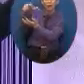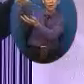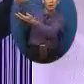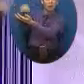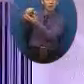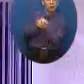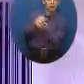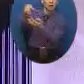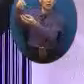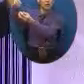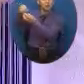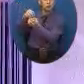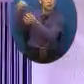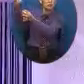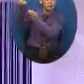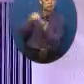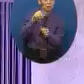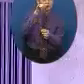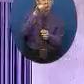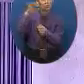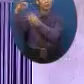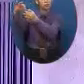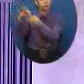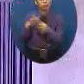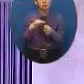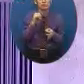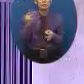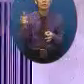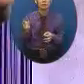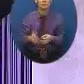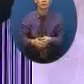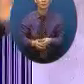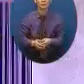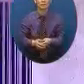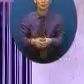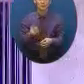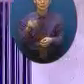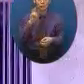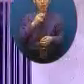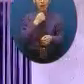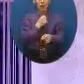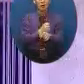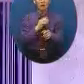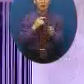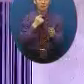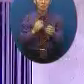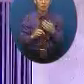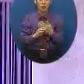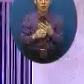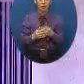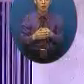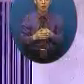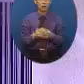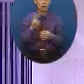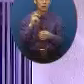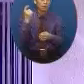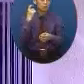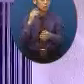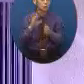이렇게 굉장히 다양한 영향관계가 있었다라는 것을 알 수 있고요. 재밌는 건 이 노래 부를 때요.